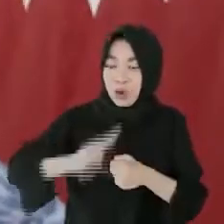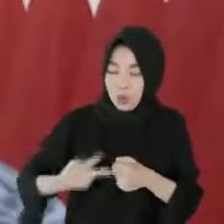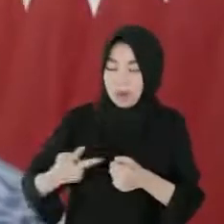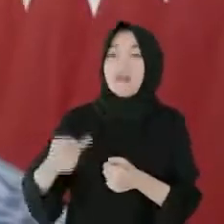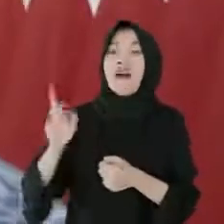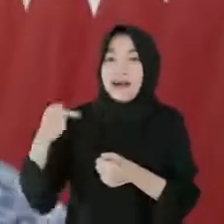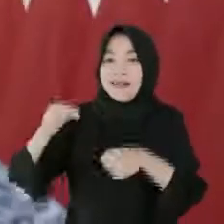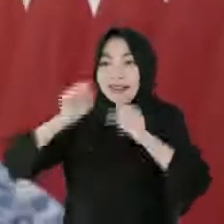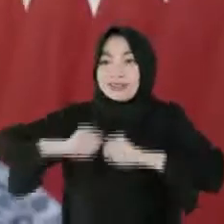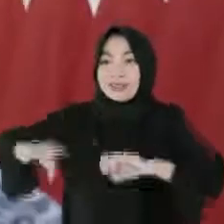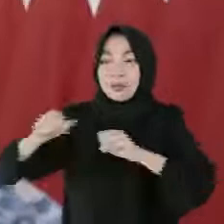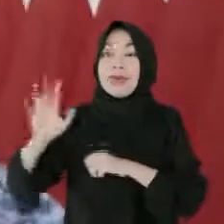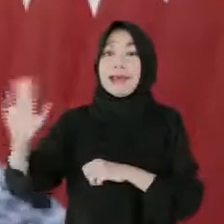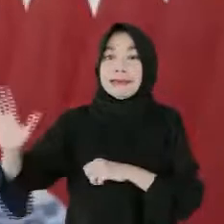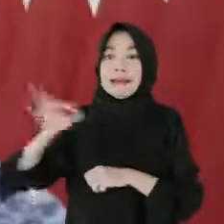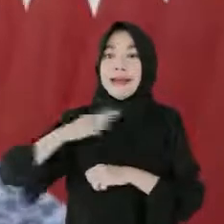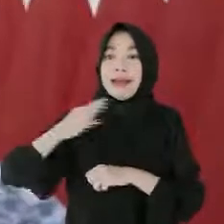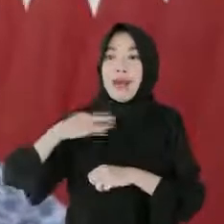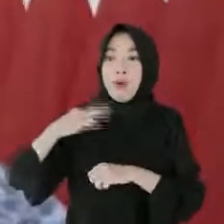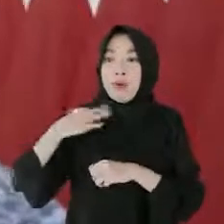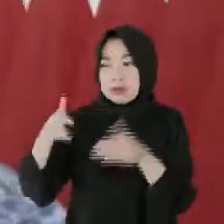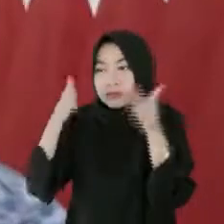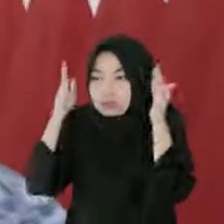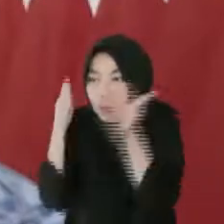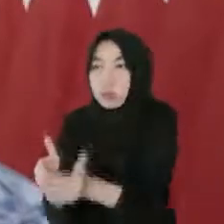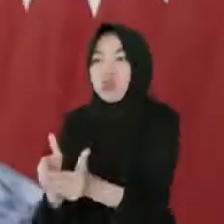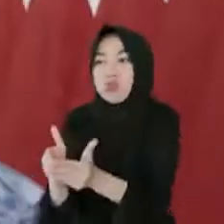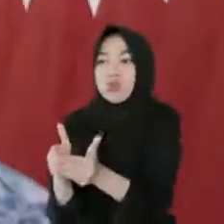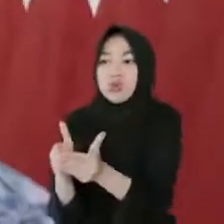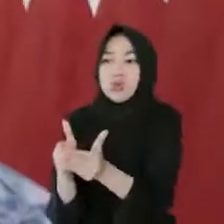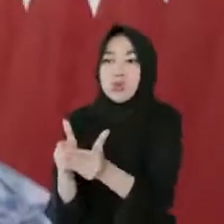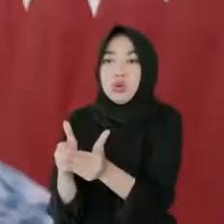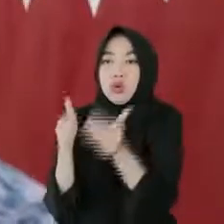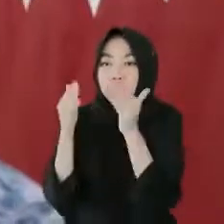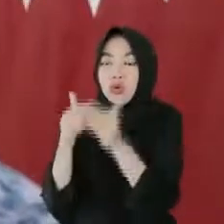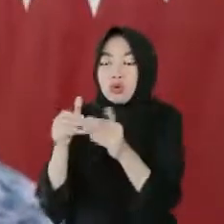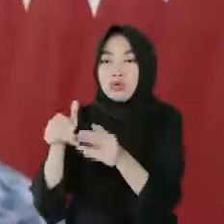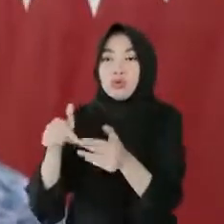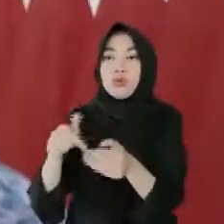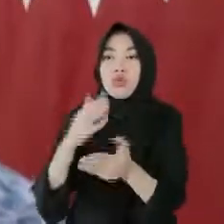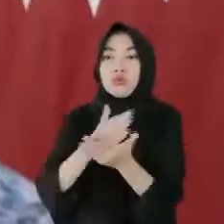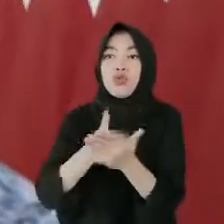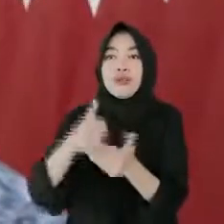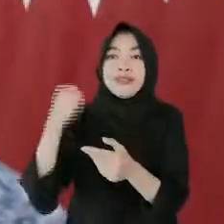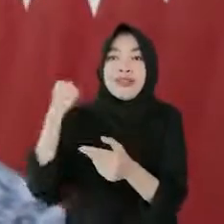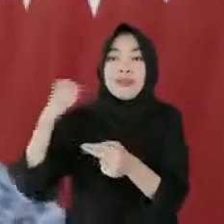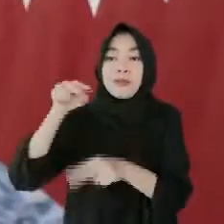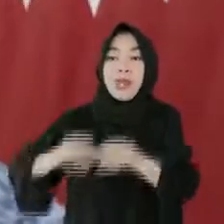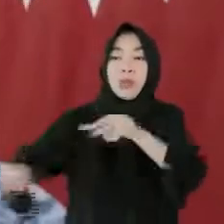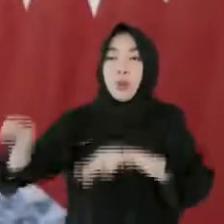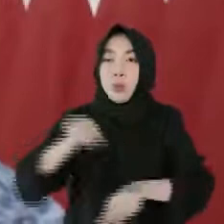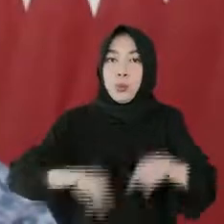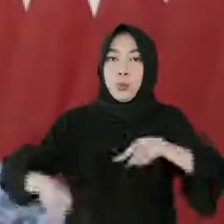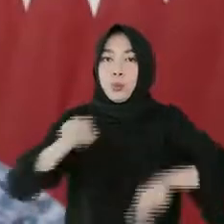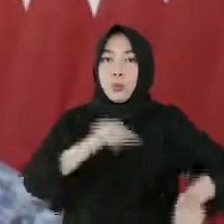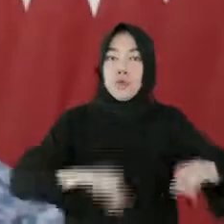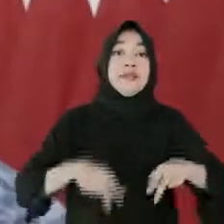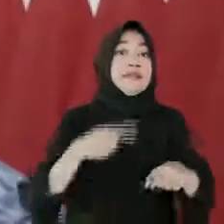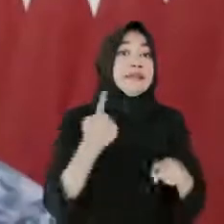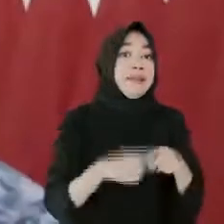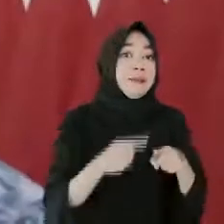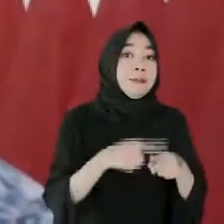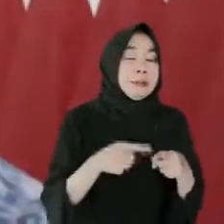walaupun nanti ada relawan yang akan lebih fokus ya pada pemantauan protokol kesehatan tetap intinya